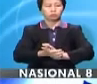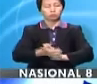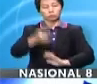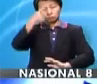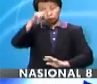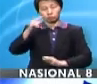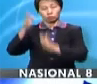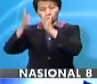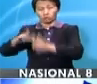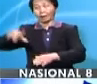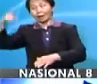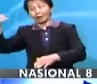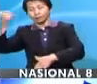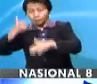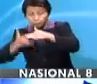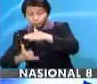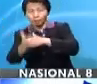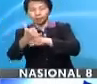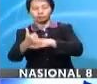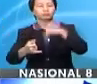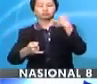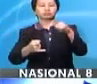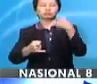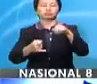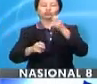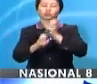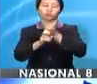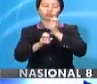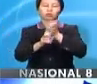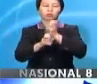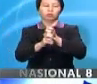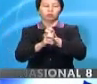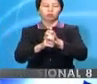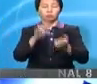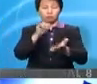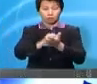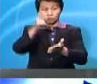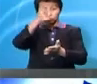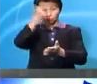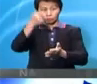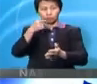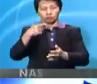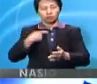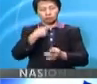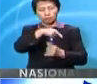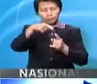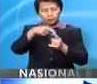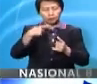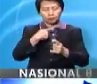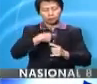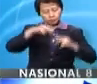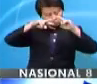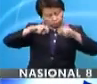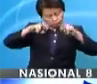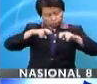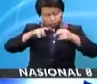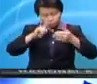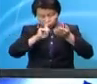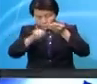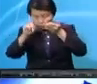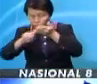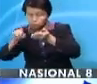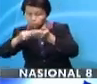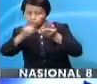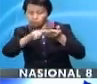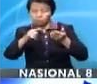untuk orang lain masuk itu ada kesatuan sukar. Lah. So that's why I kata tadi, bila kita siasat tu, kita siasat daripada